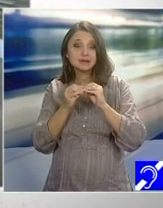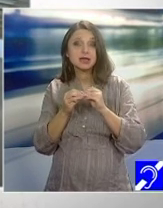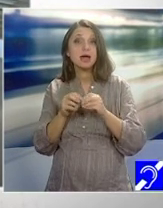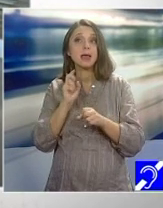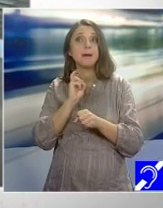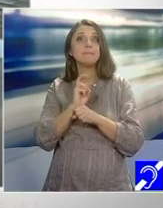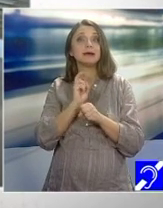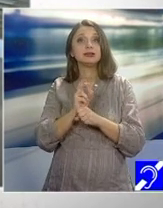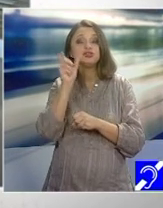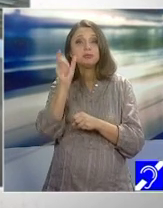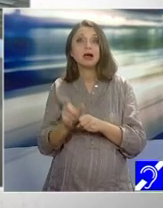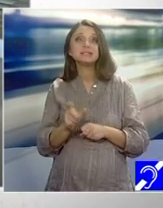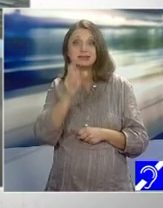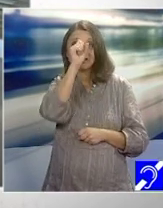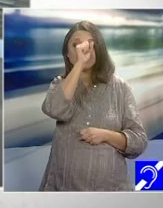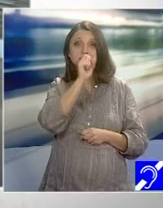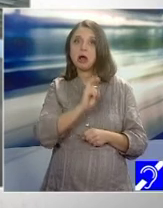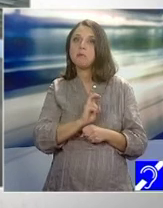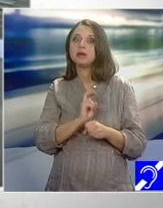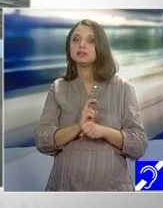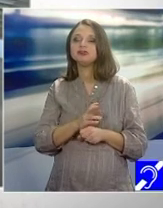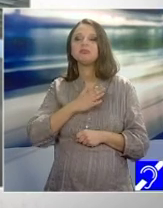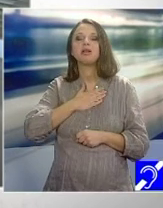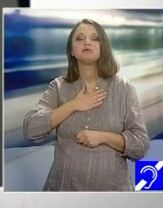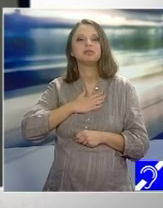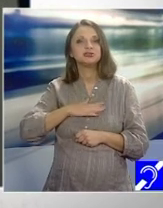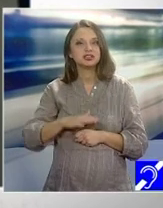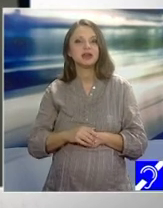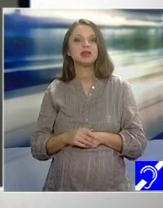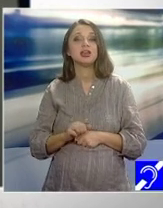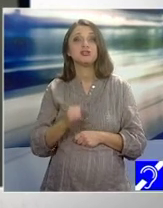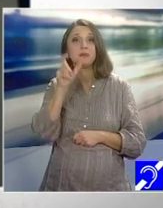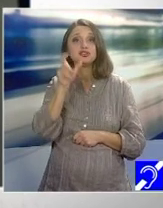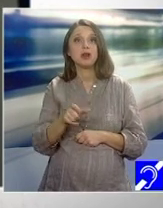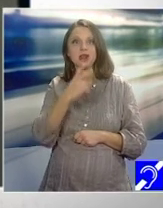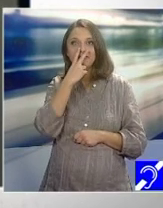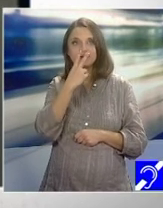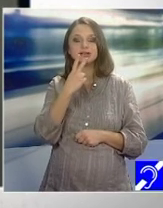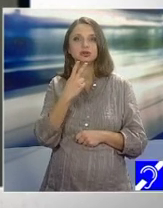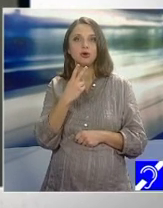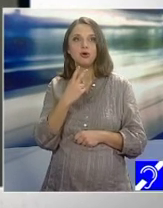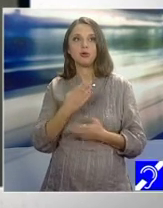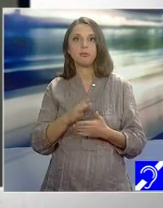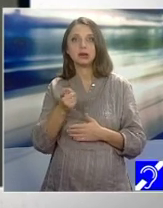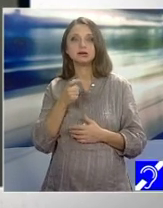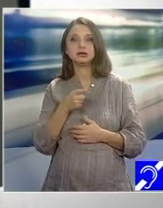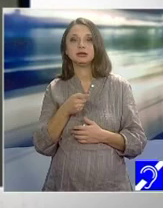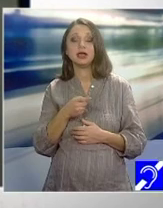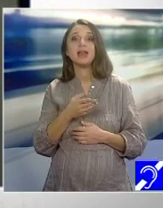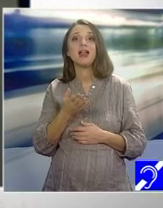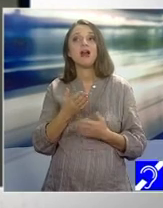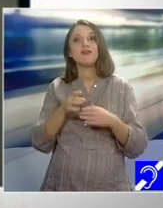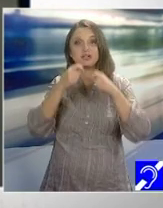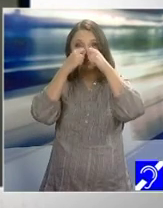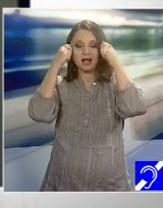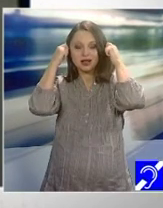erau nevăzători au participat cu mare plăcere, iar cei văzători, o parte dintre ei au fost legați la ochi